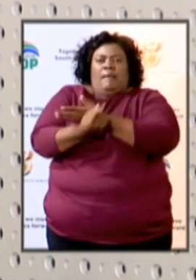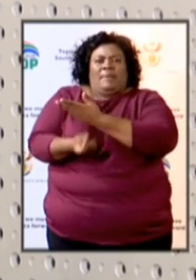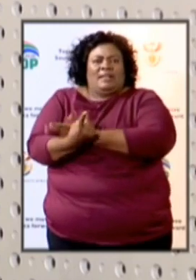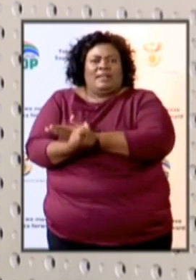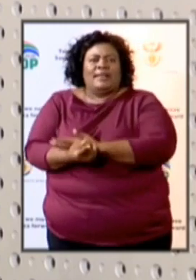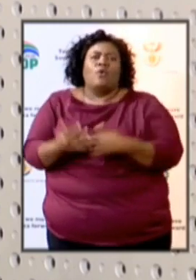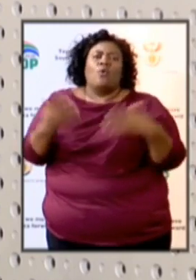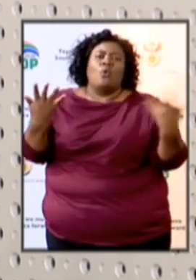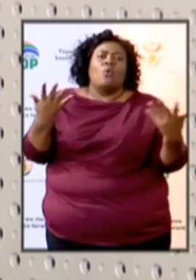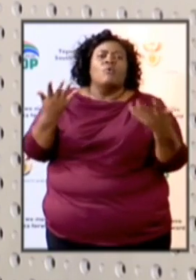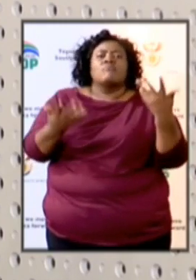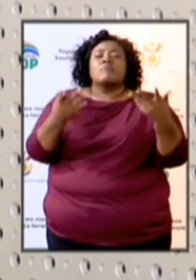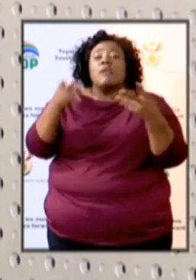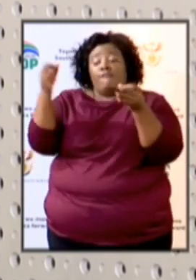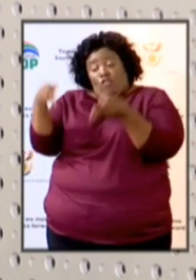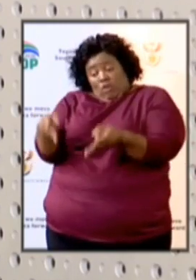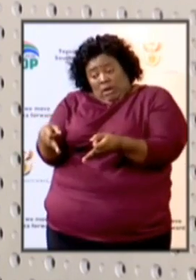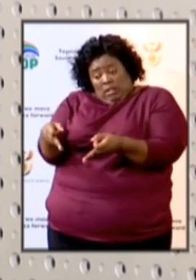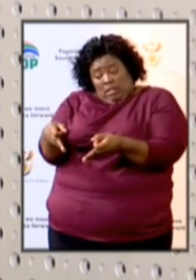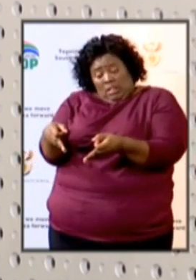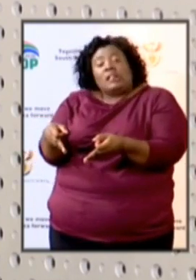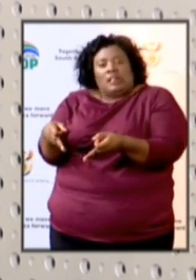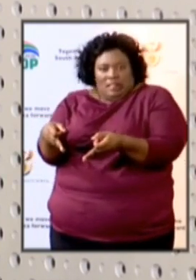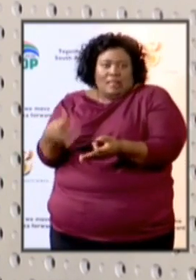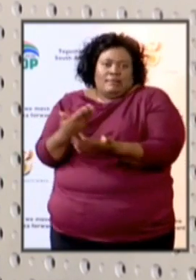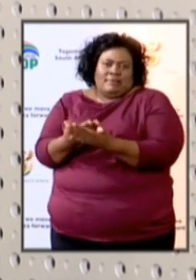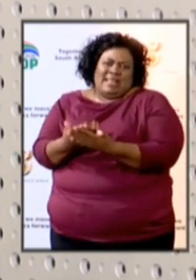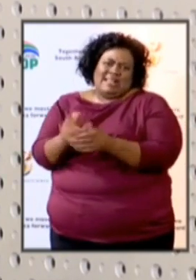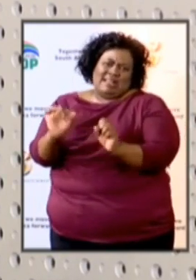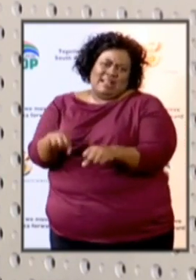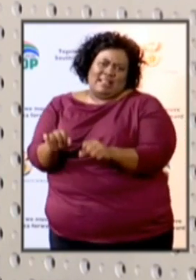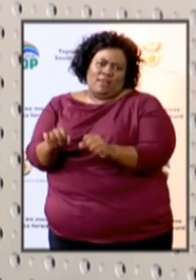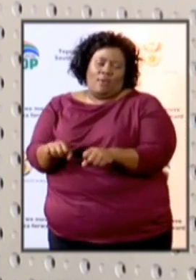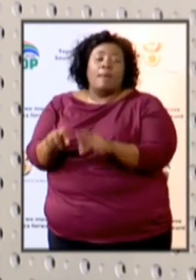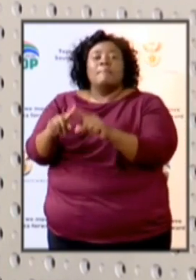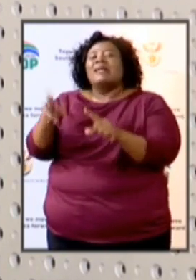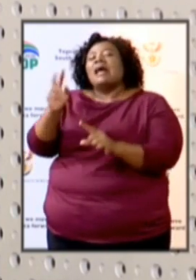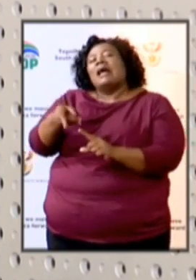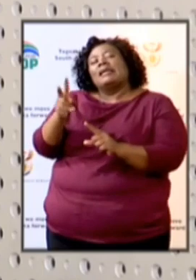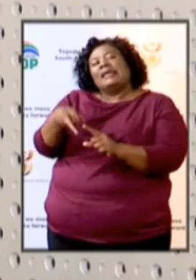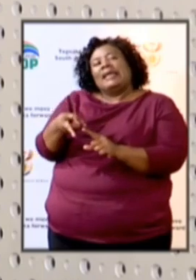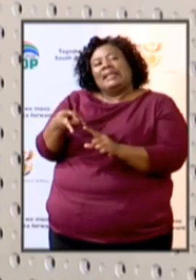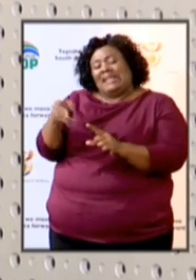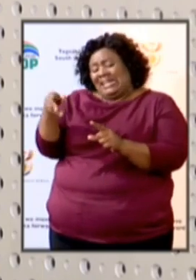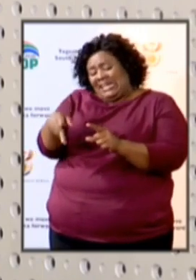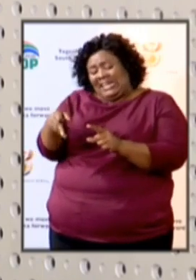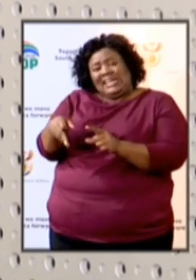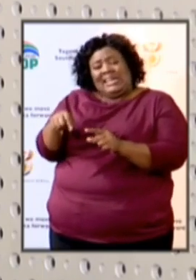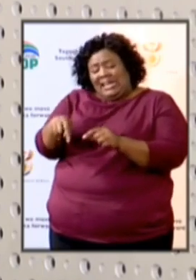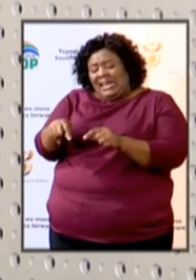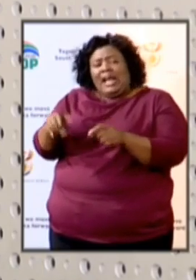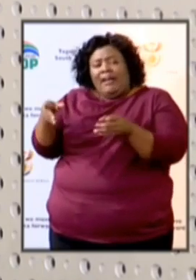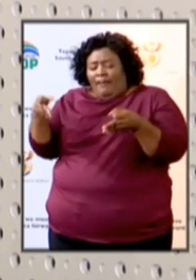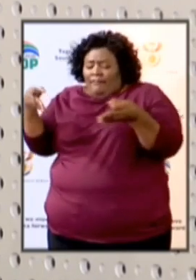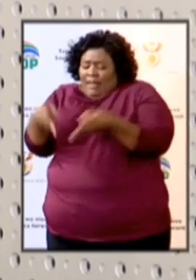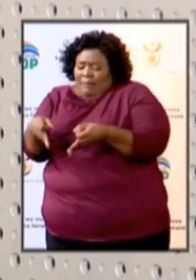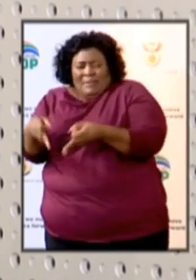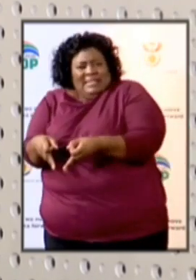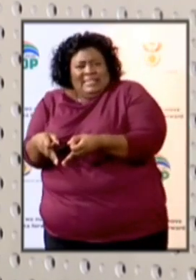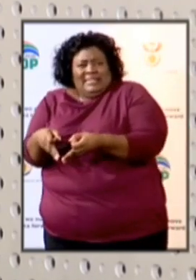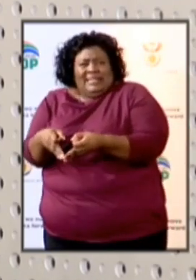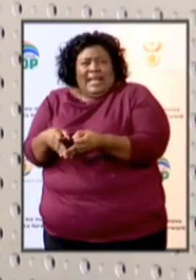noma kunesimo somngcwabo nakhona imngcwabo kusaya ihlobo eziseduze ingane